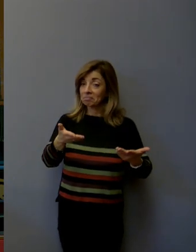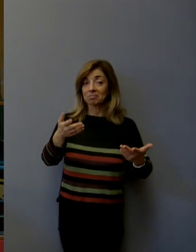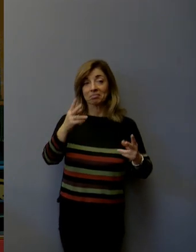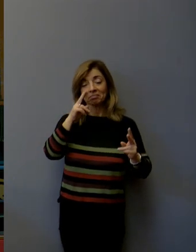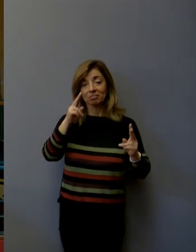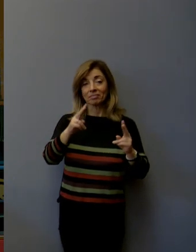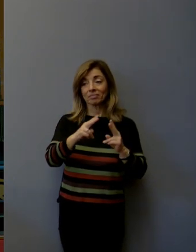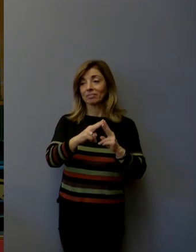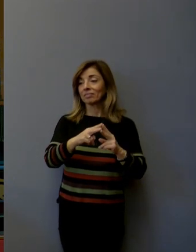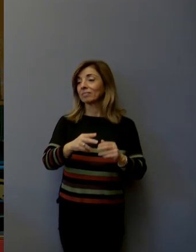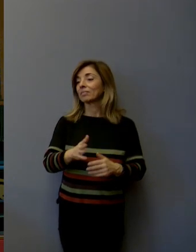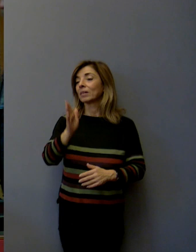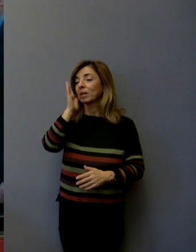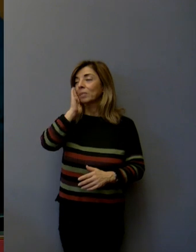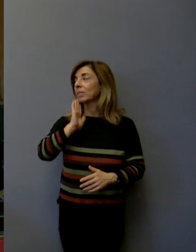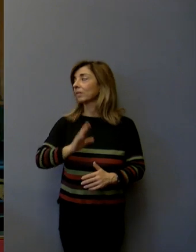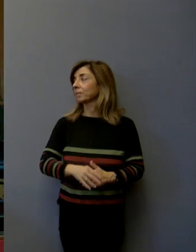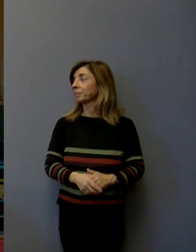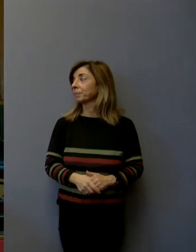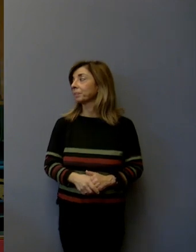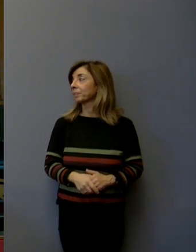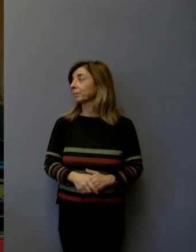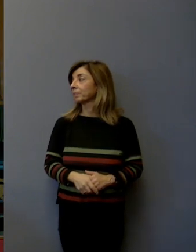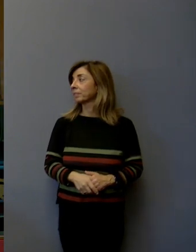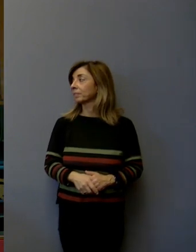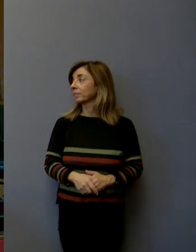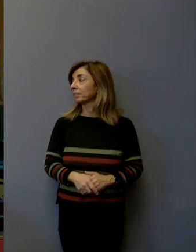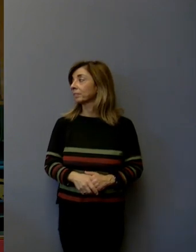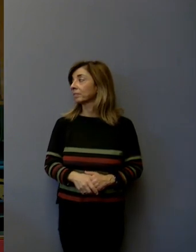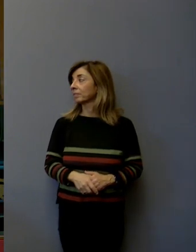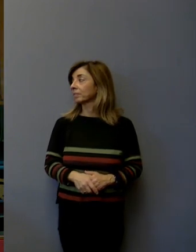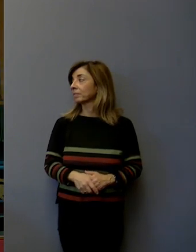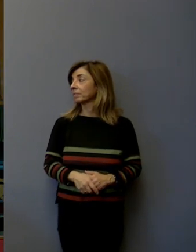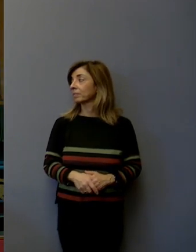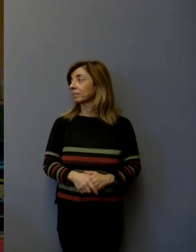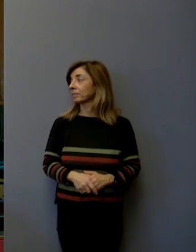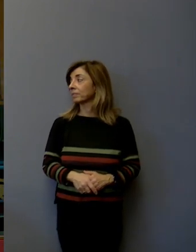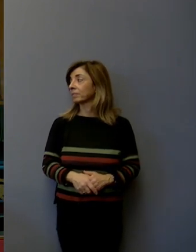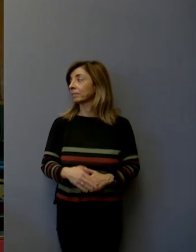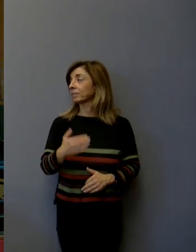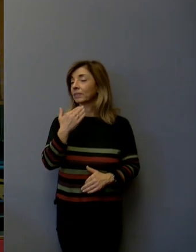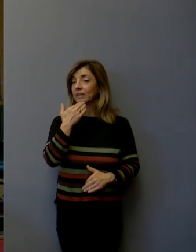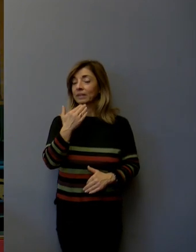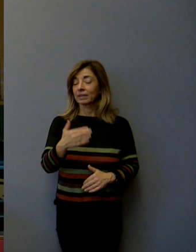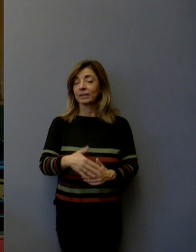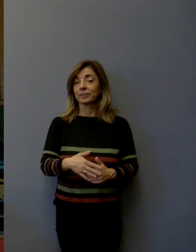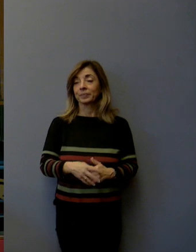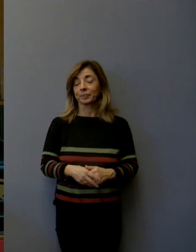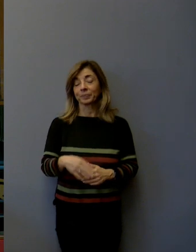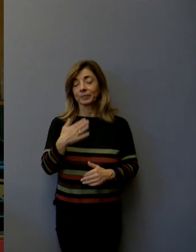per cortesia fate rimuovere il grazie grazie della